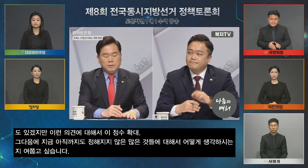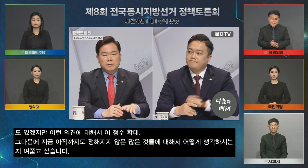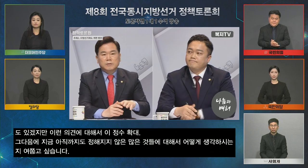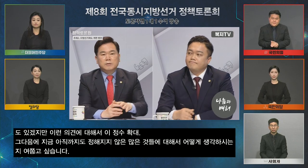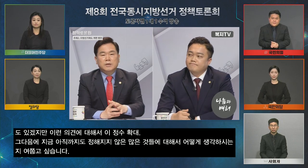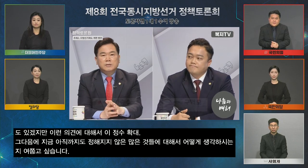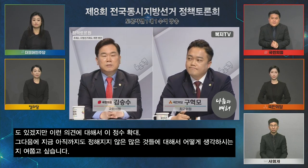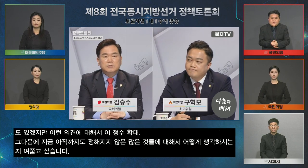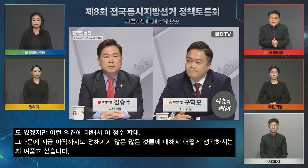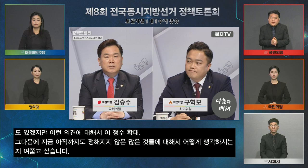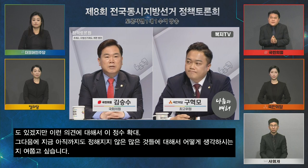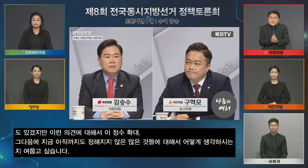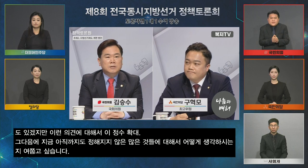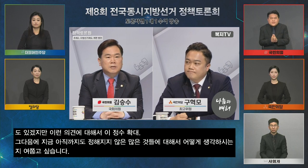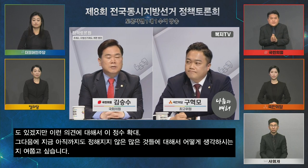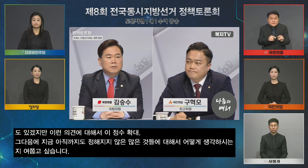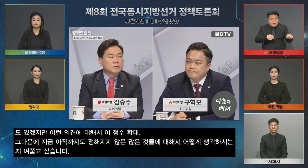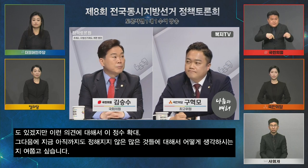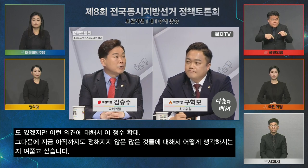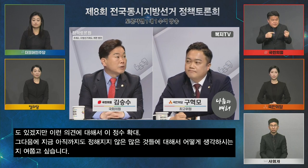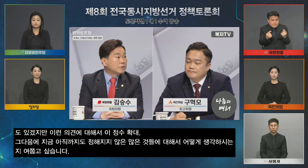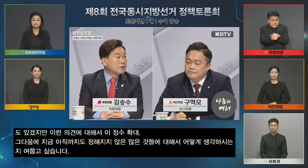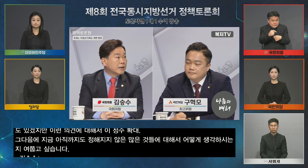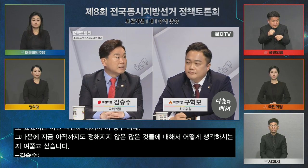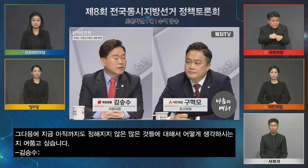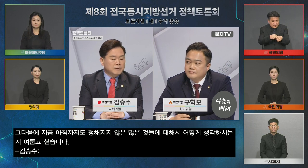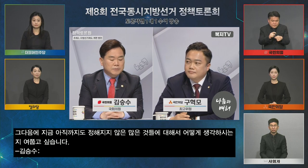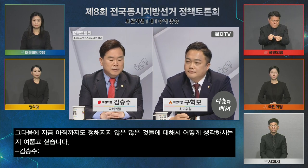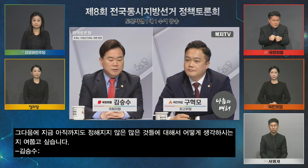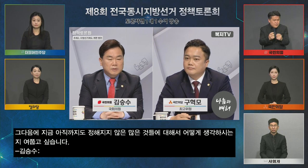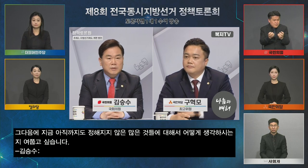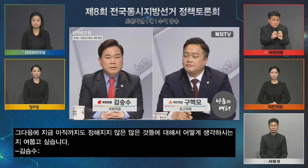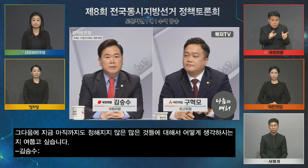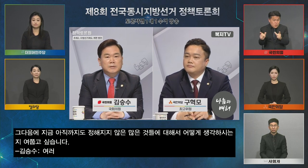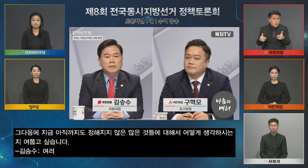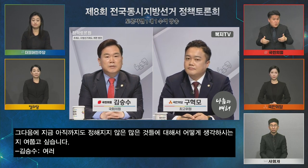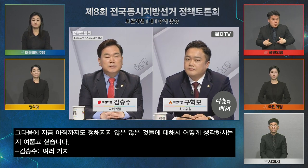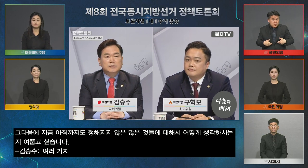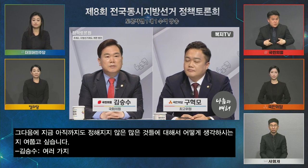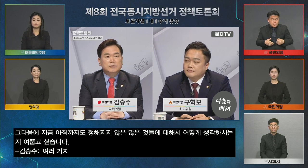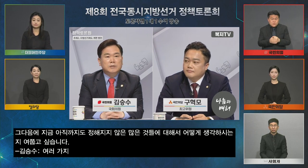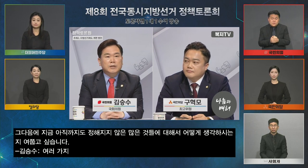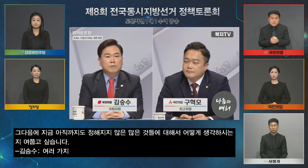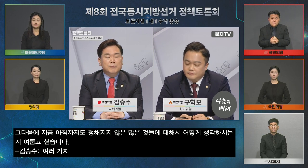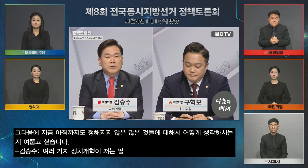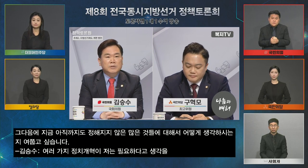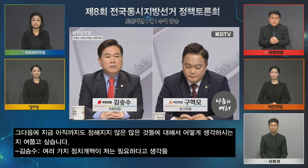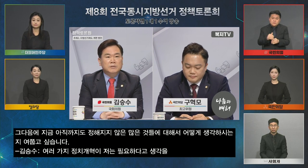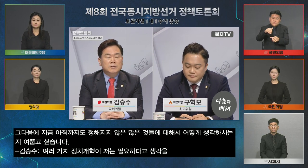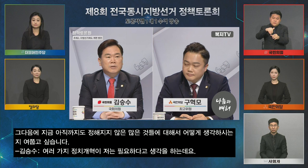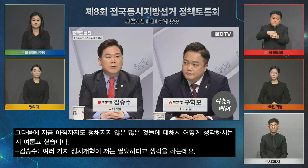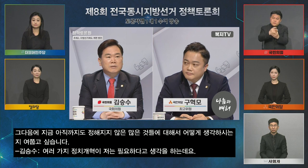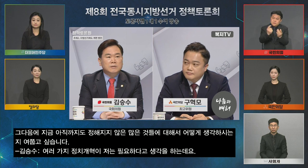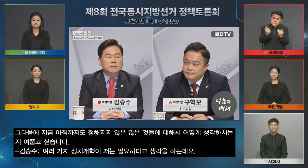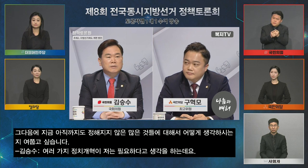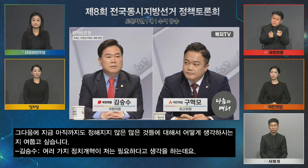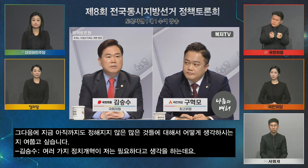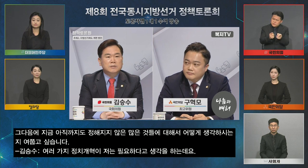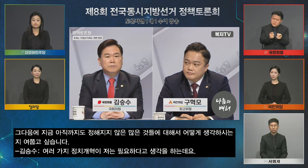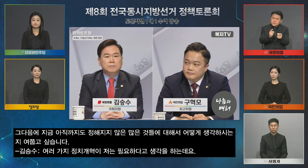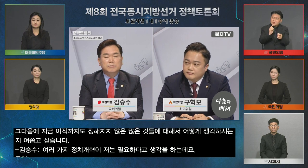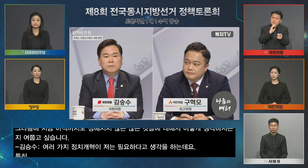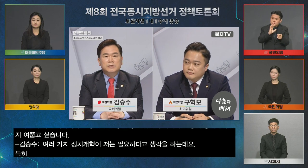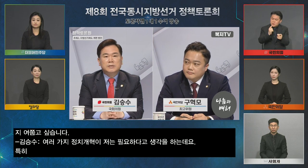여러 가지 정치 개혁이 저는 필요하다고 생각하는데요. 특히 이런 선거제도 개편 이런 것들을 떠나서